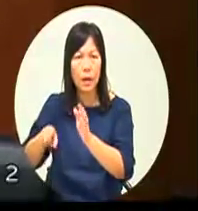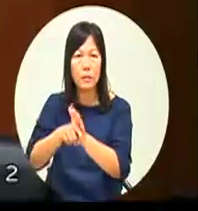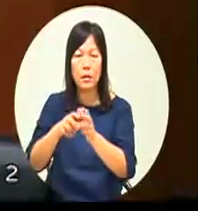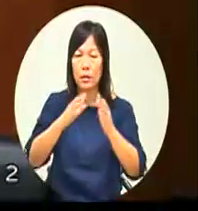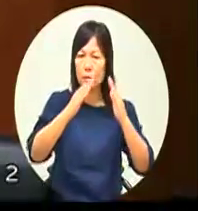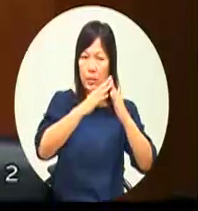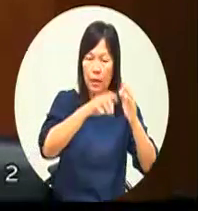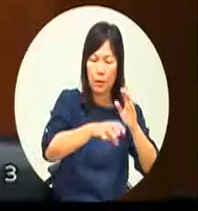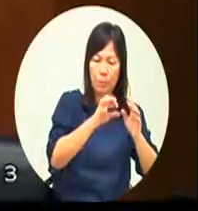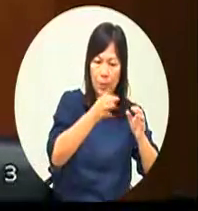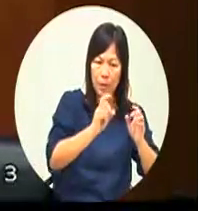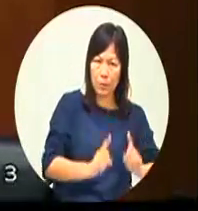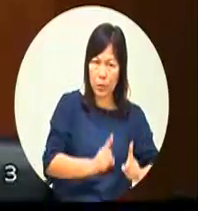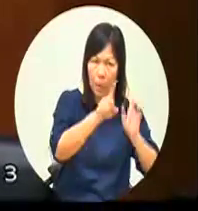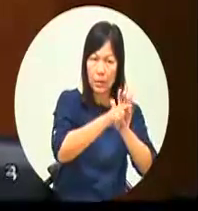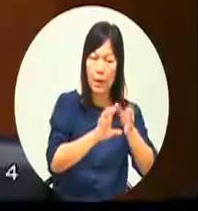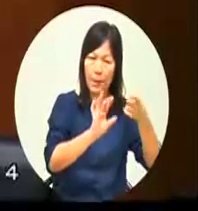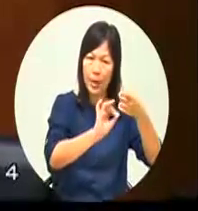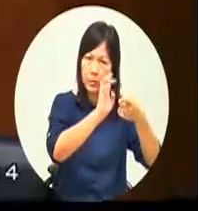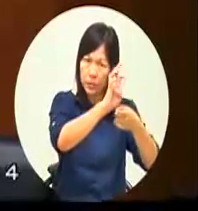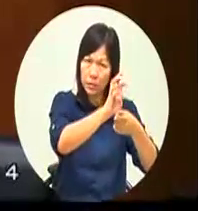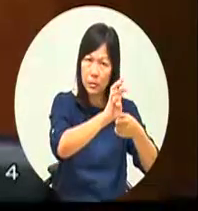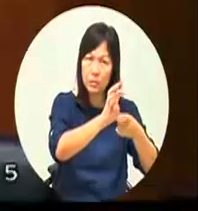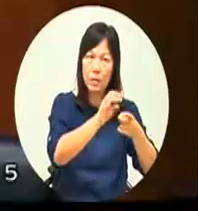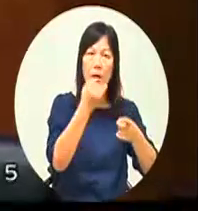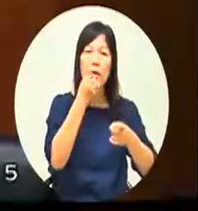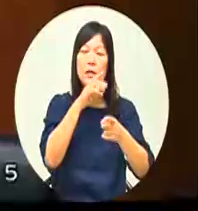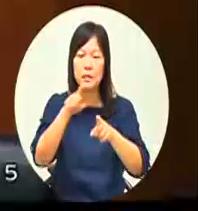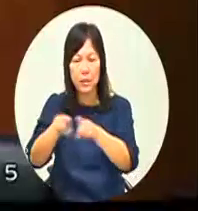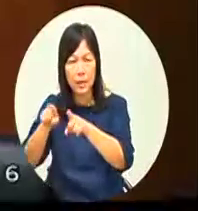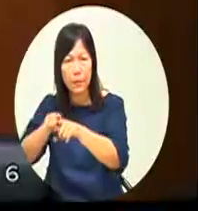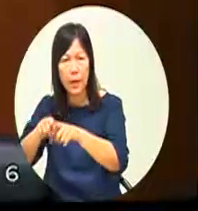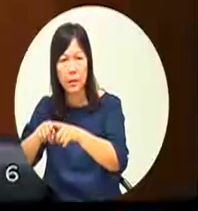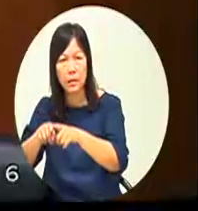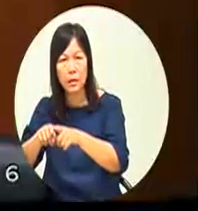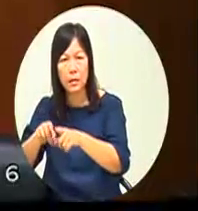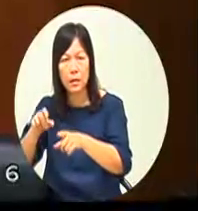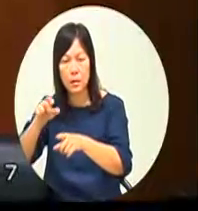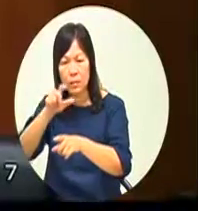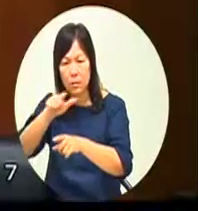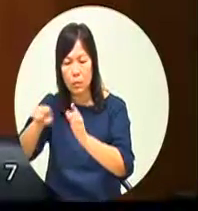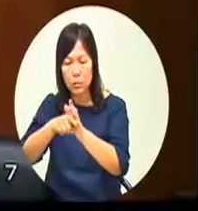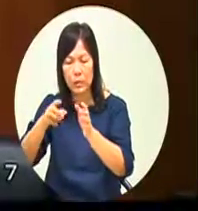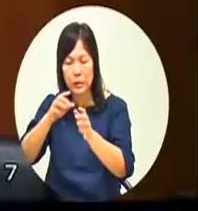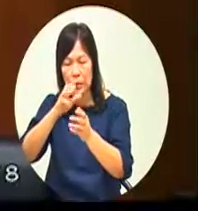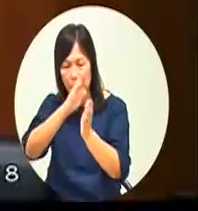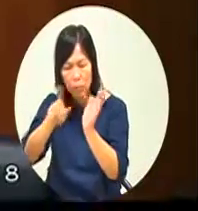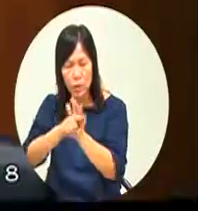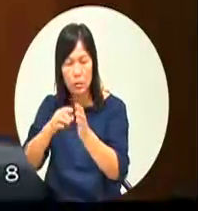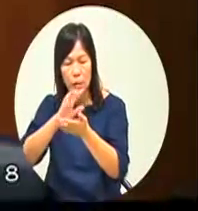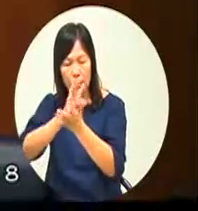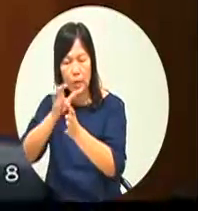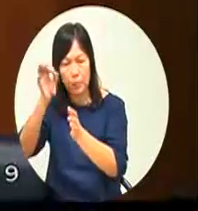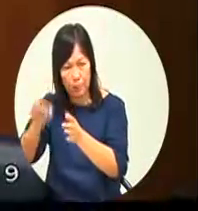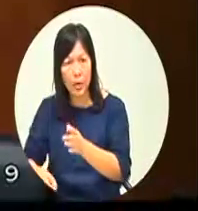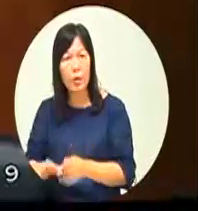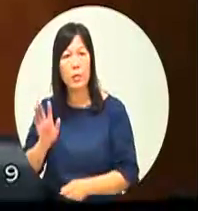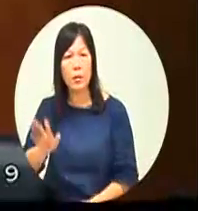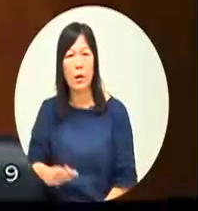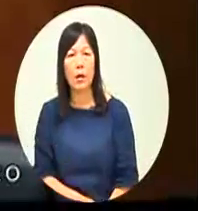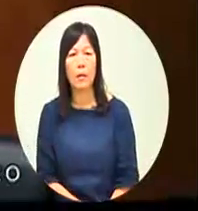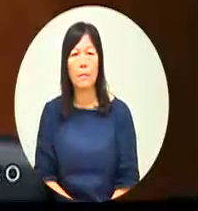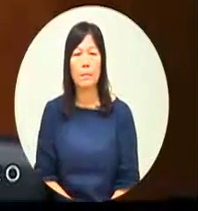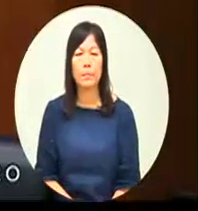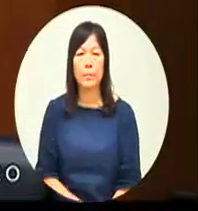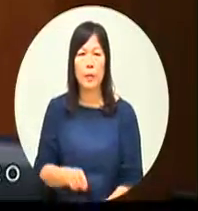条最高 40%， 可是他们事业用废弃物的条幅是低的。好，那天那个消保